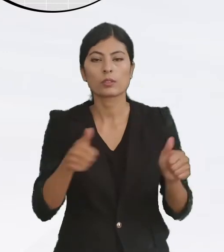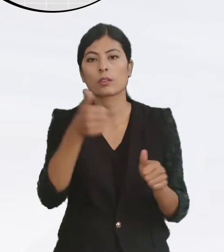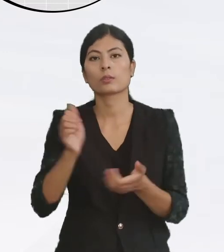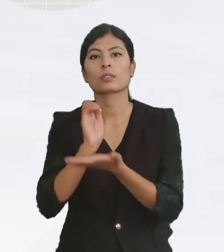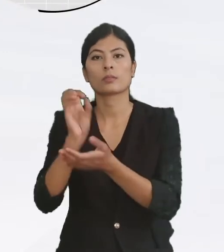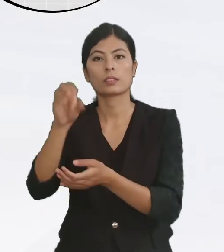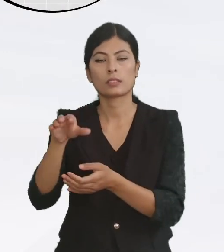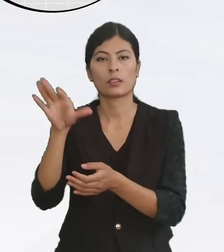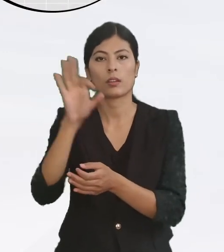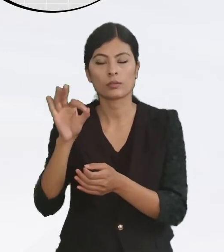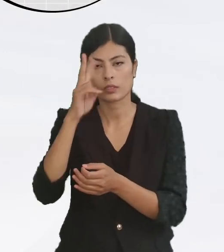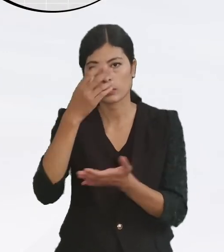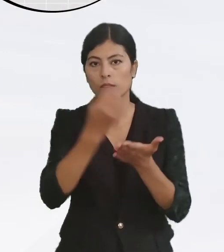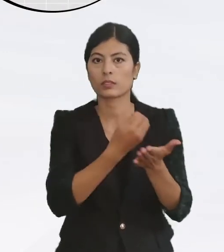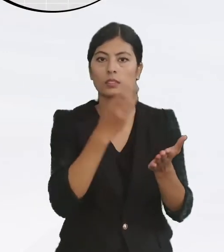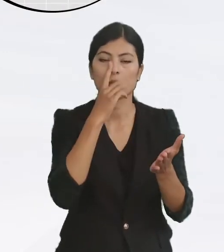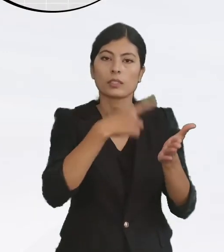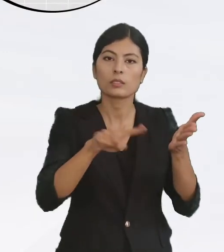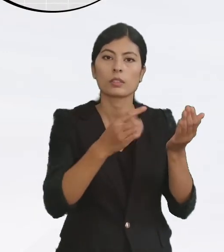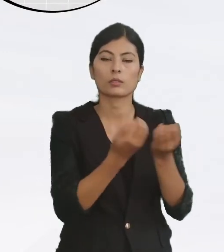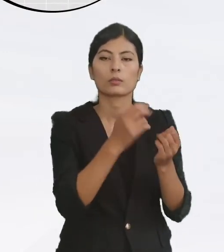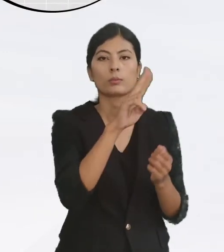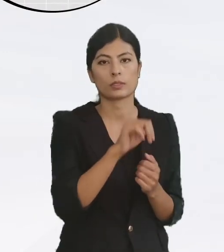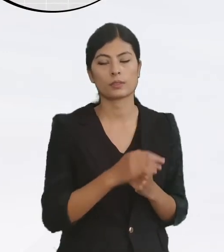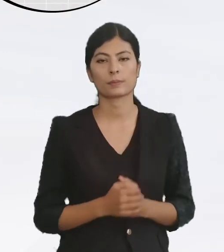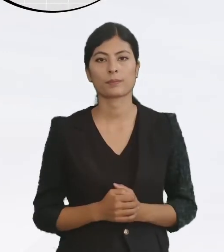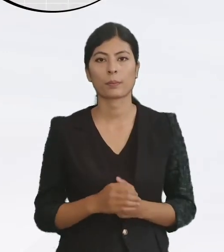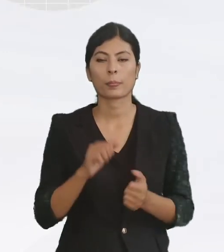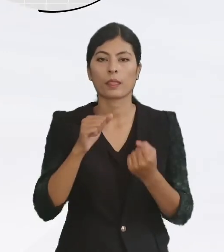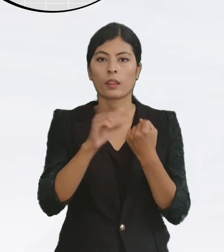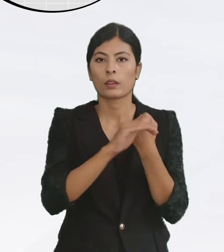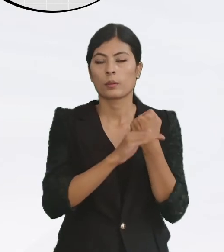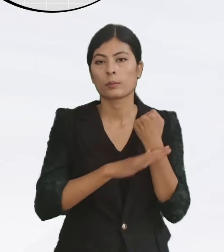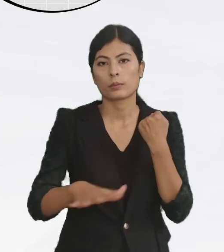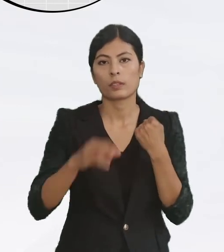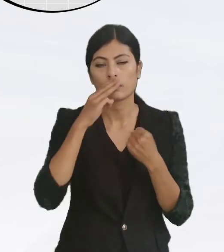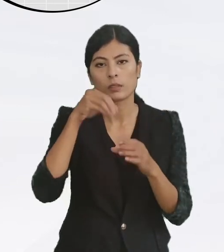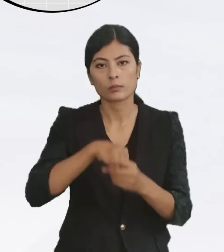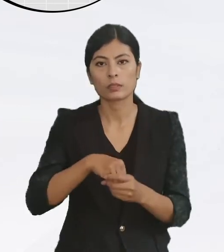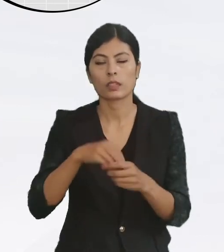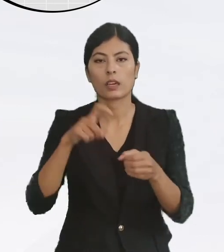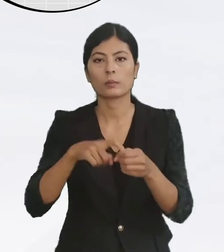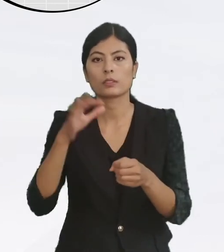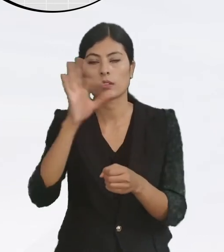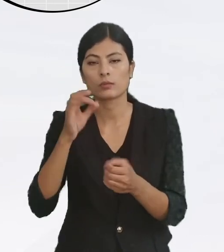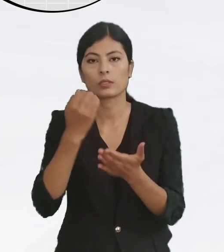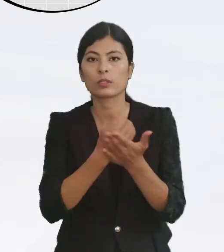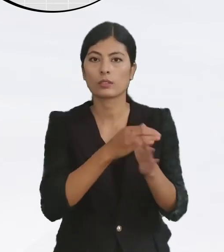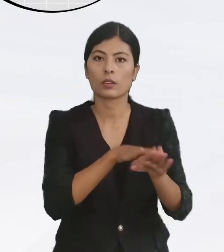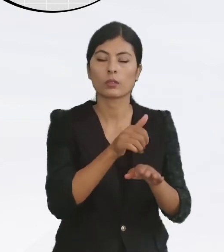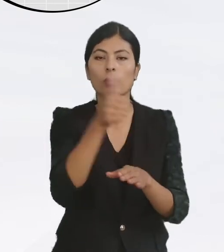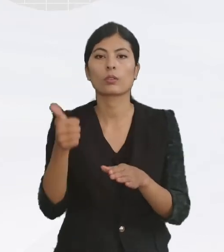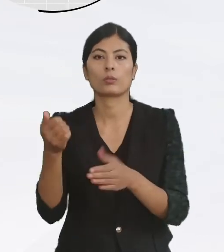सेवा प्रदान गर्ने निकाय वा संस्थामा सिफारिस गर्नुपर्दो छ। प्रेषण प्रणालीमा आबद्ध निकाय र संस्थाहरू अर्को निकाय